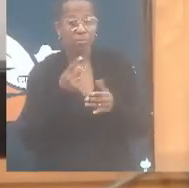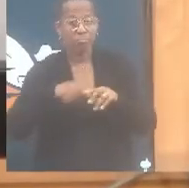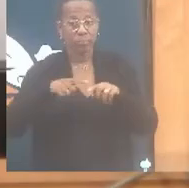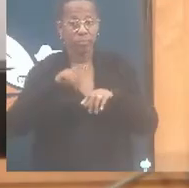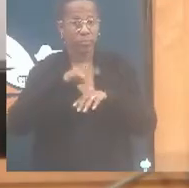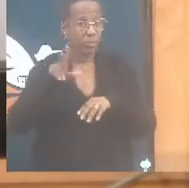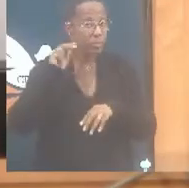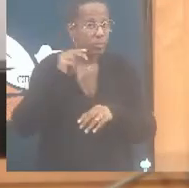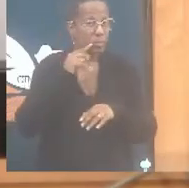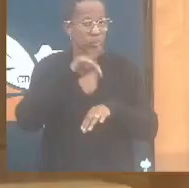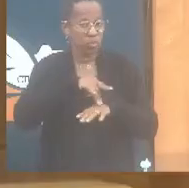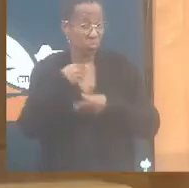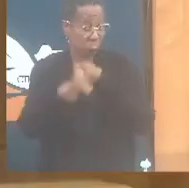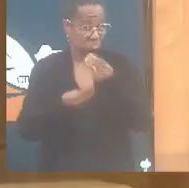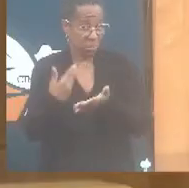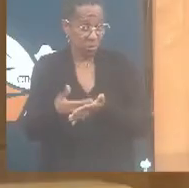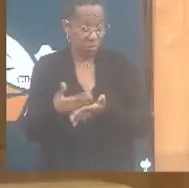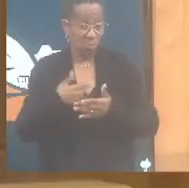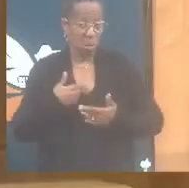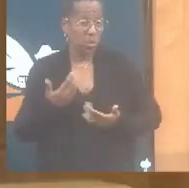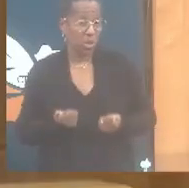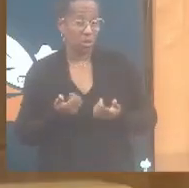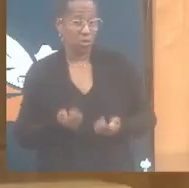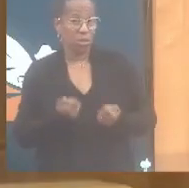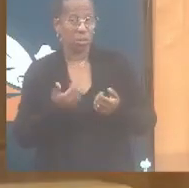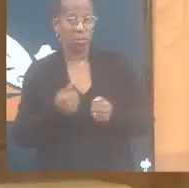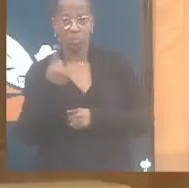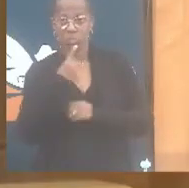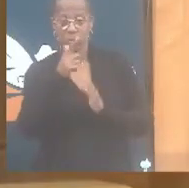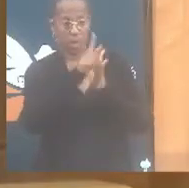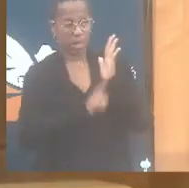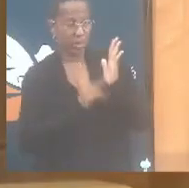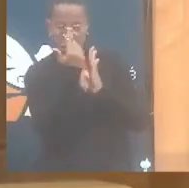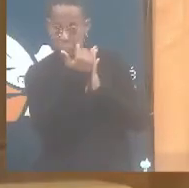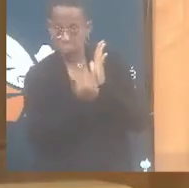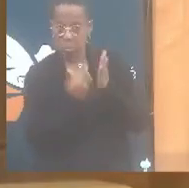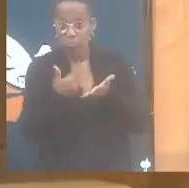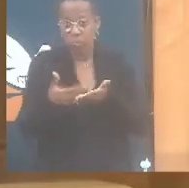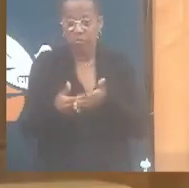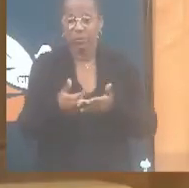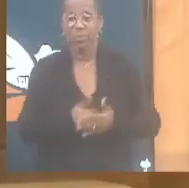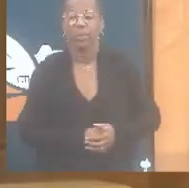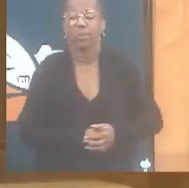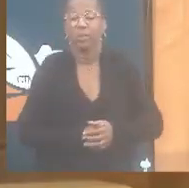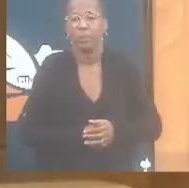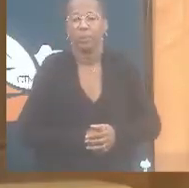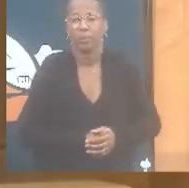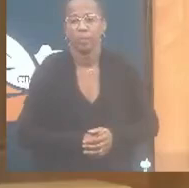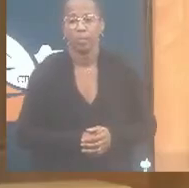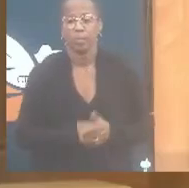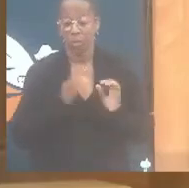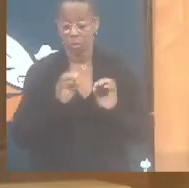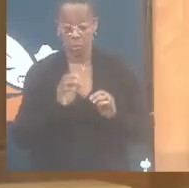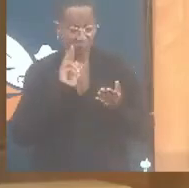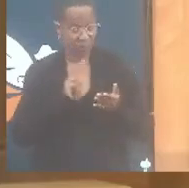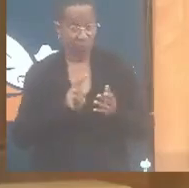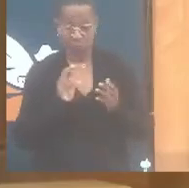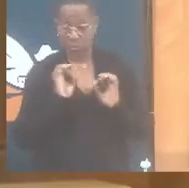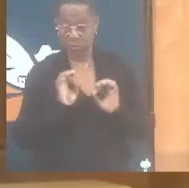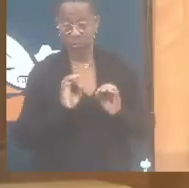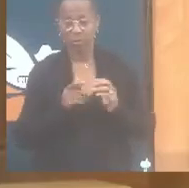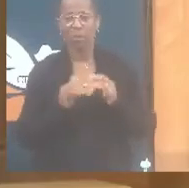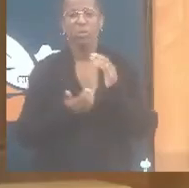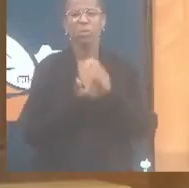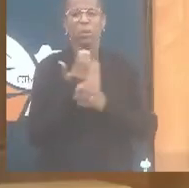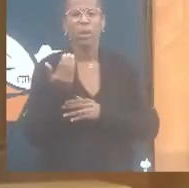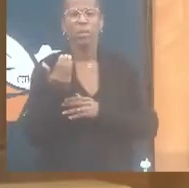donné des preuves. Mais j'attends la liste pour arriver à... Et je viens de voir d'ailleurs... Donc d'abord ce matin,